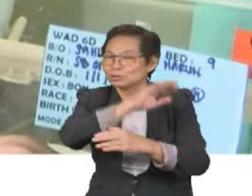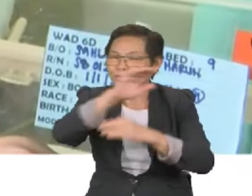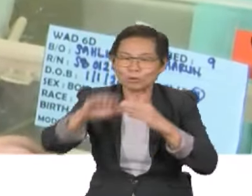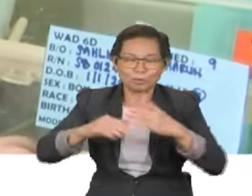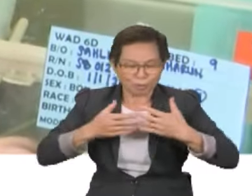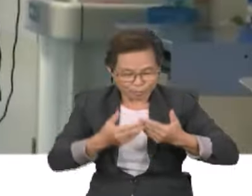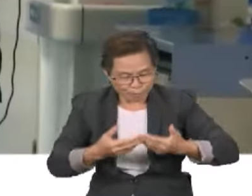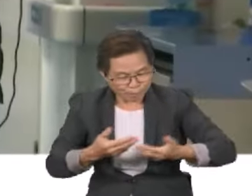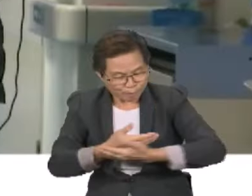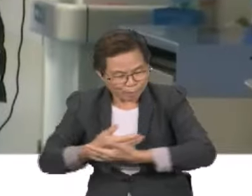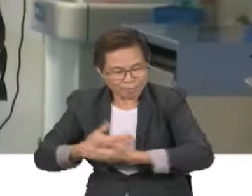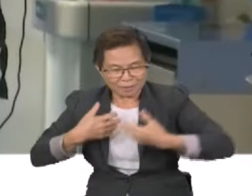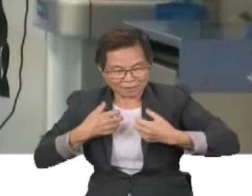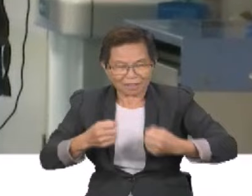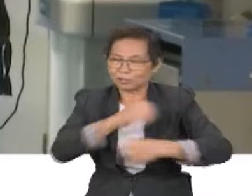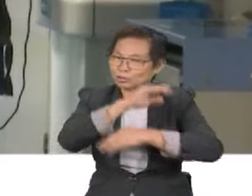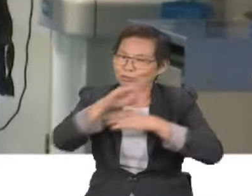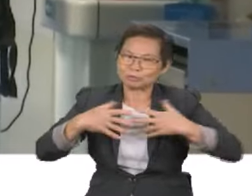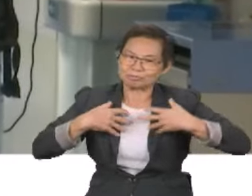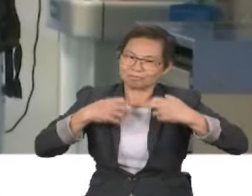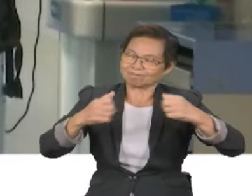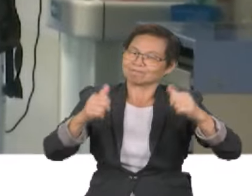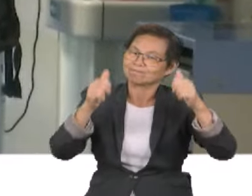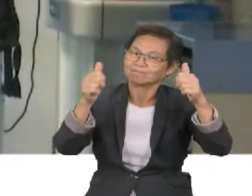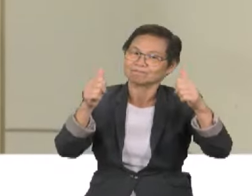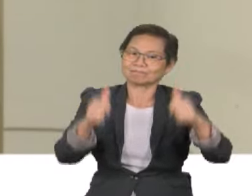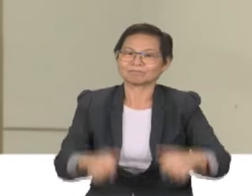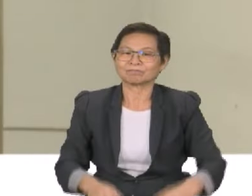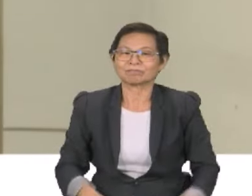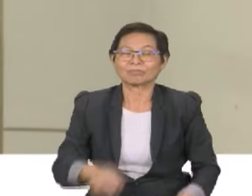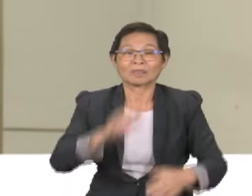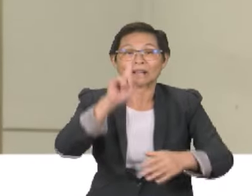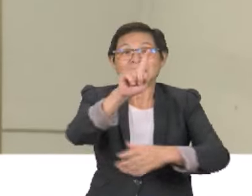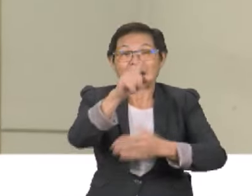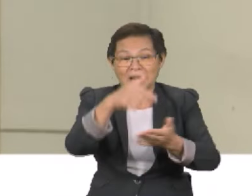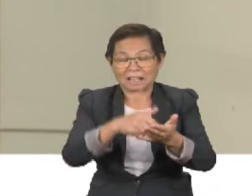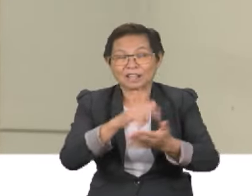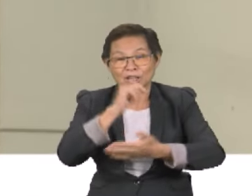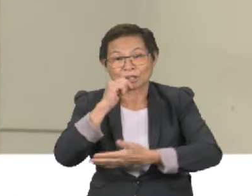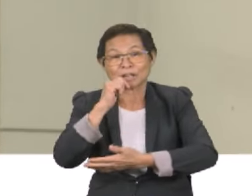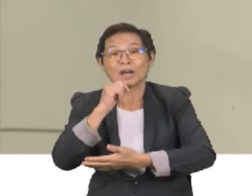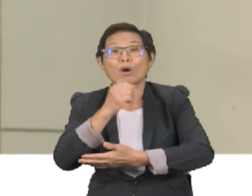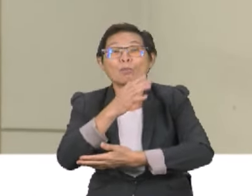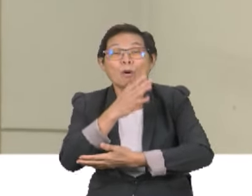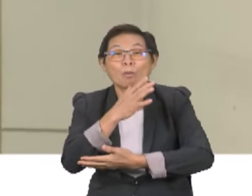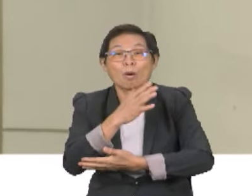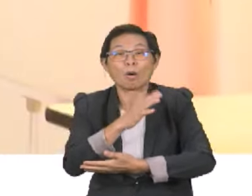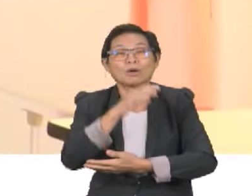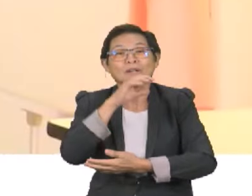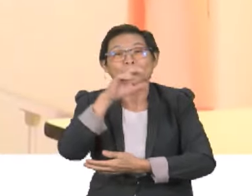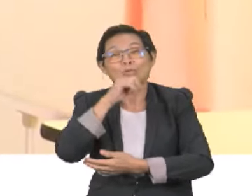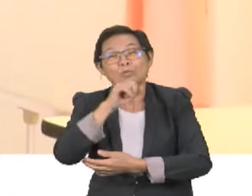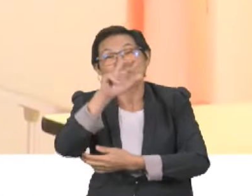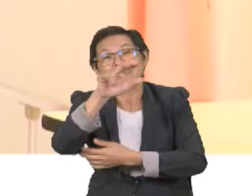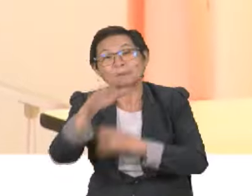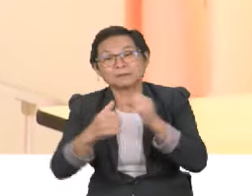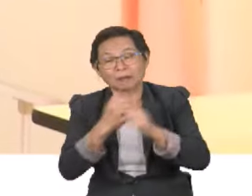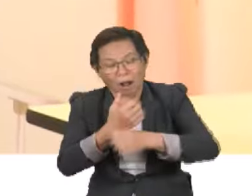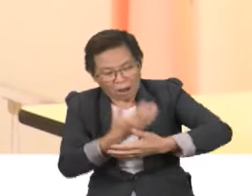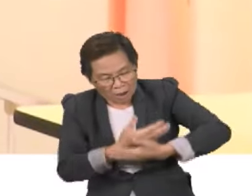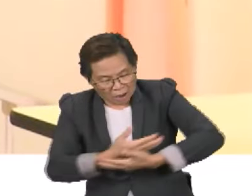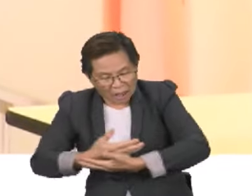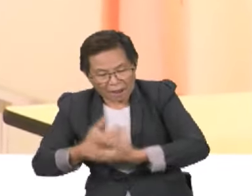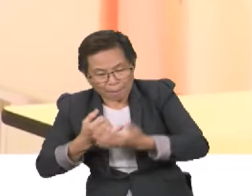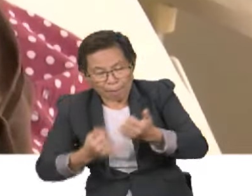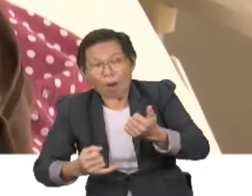ada masalah. Seorang lagi ibu, Fariza Ramli, 35 tahun, berasa teruja dengan kelahiran bayi lelaki seberat